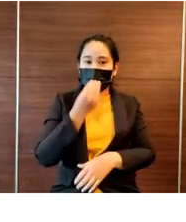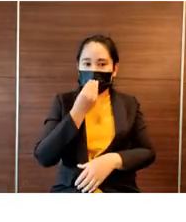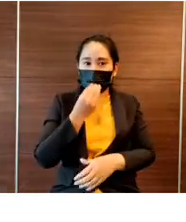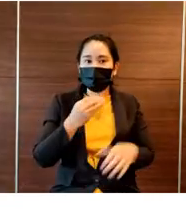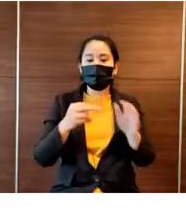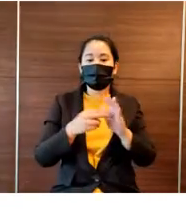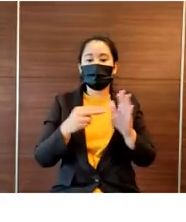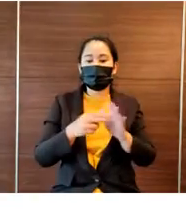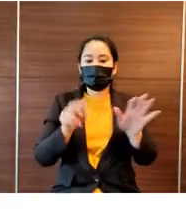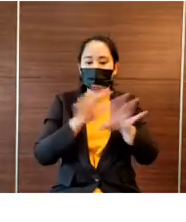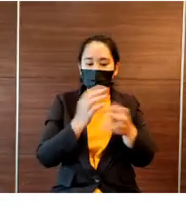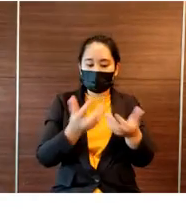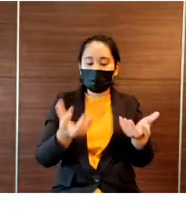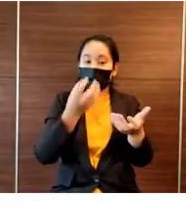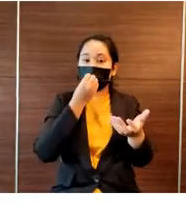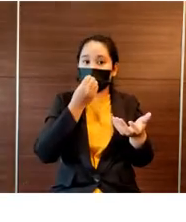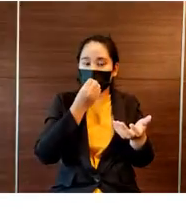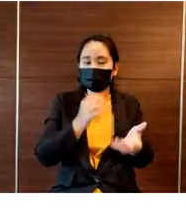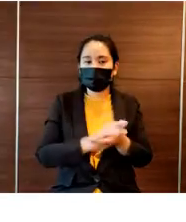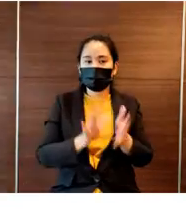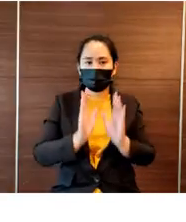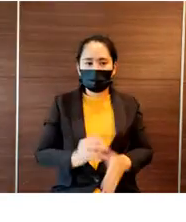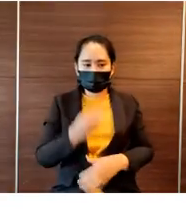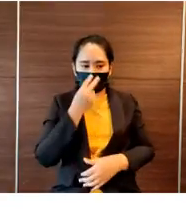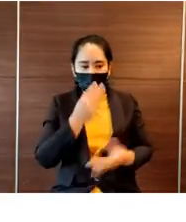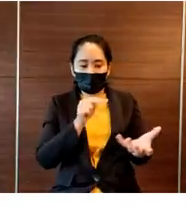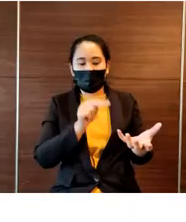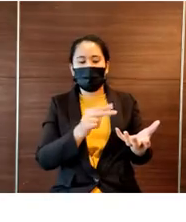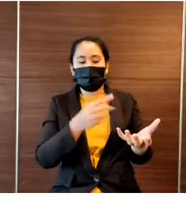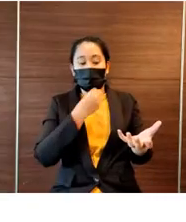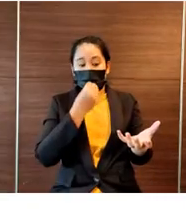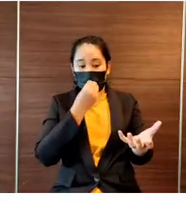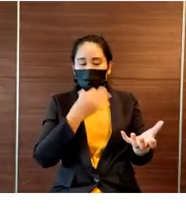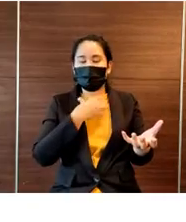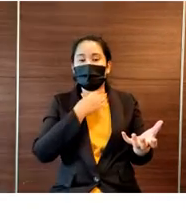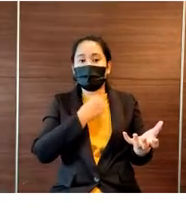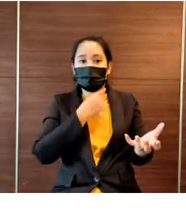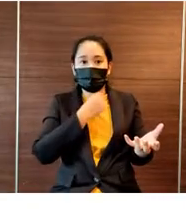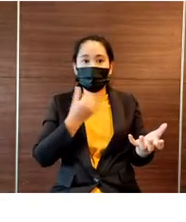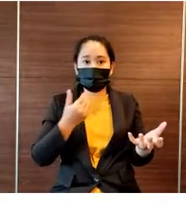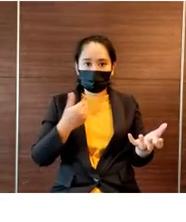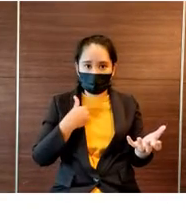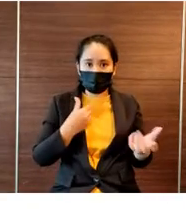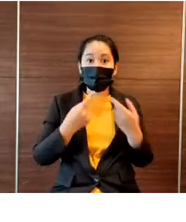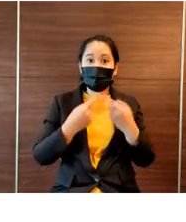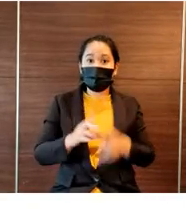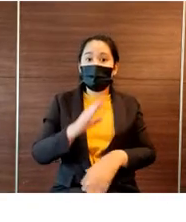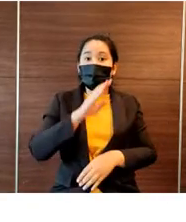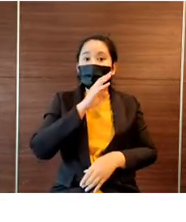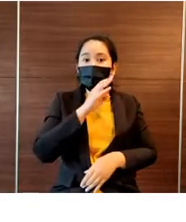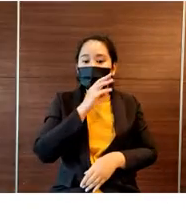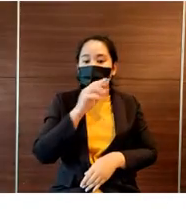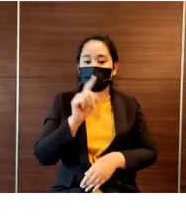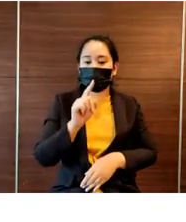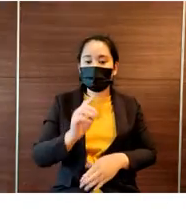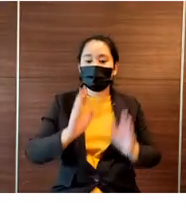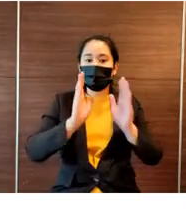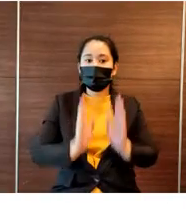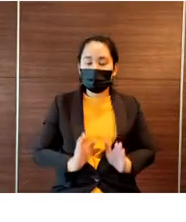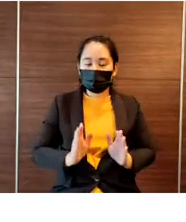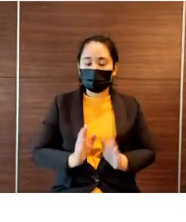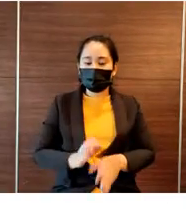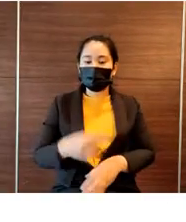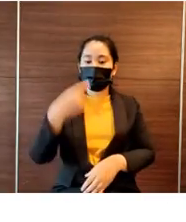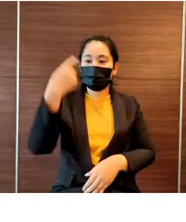อย่างนี้ก็เหมือนคนกินอาหารคนเห็นอาหารก็หิวอ่ะแต่ถ้าคนถูกผูกว่